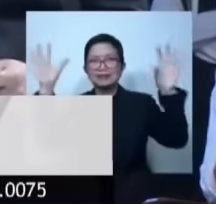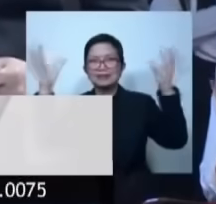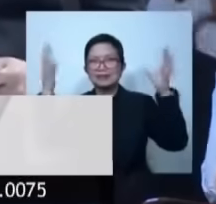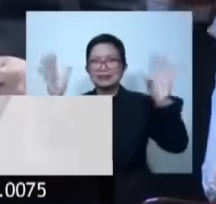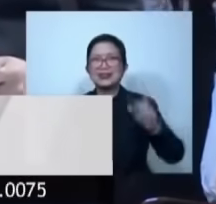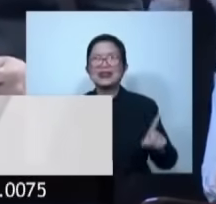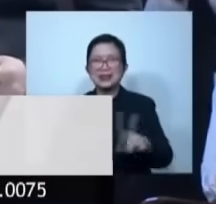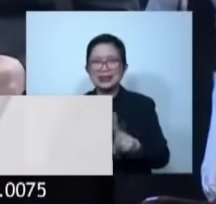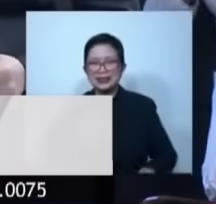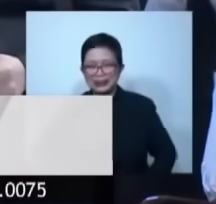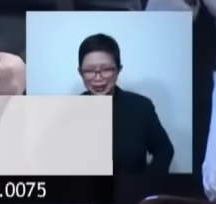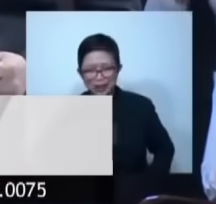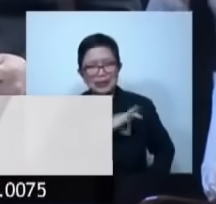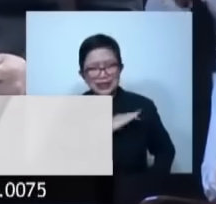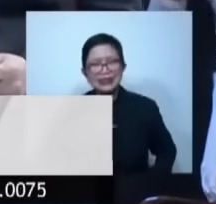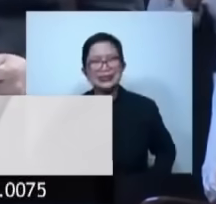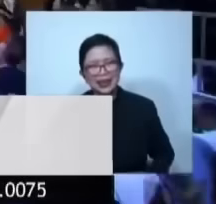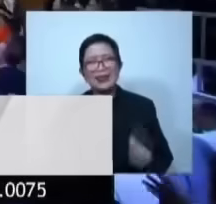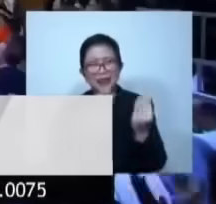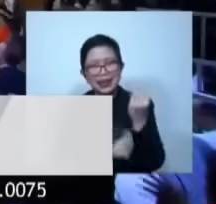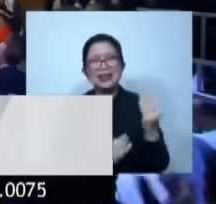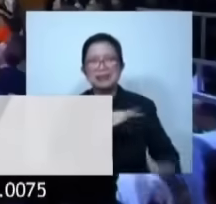calon presiden dan calon wakil presiden